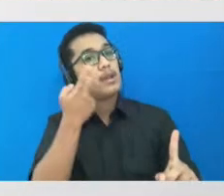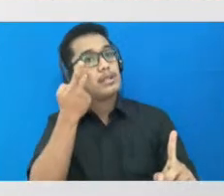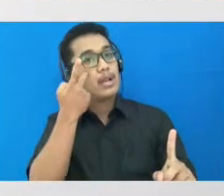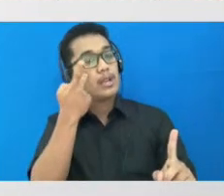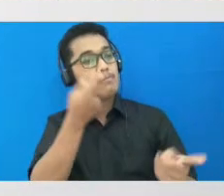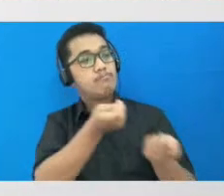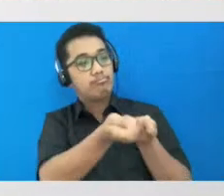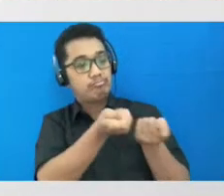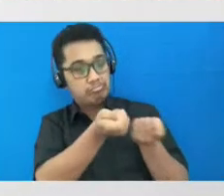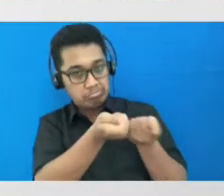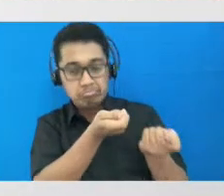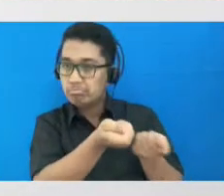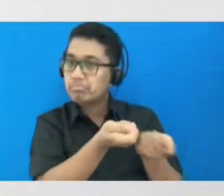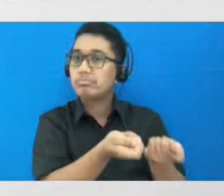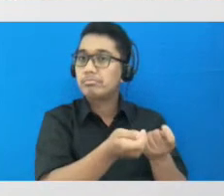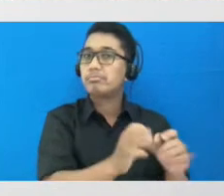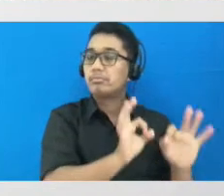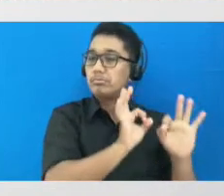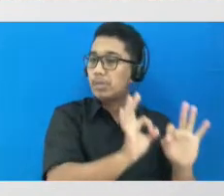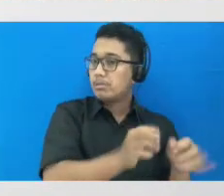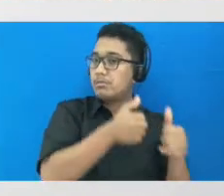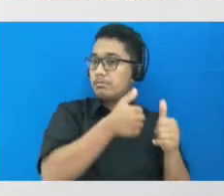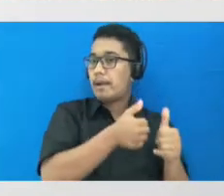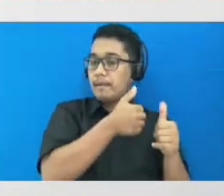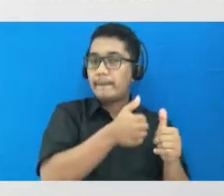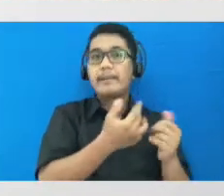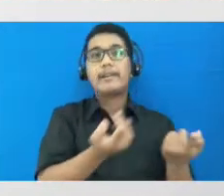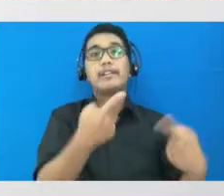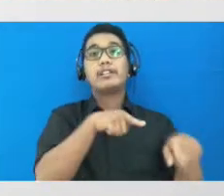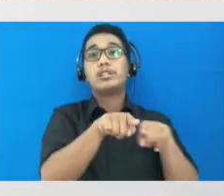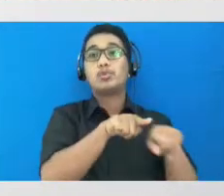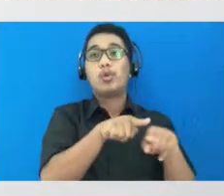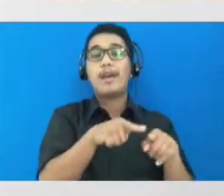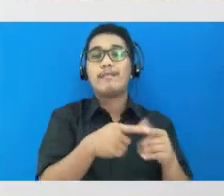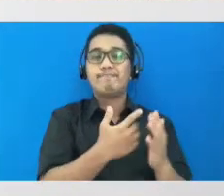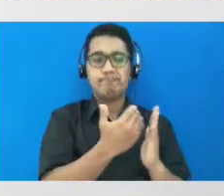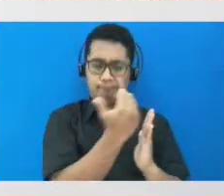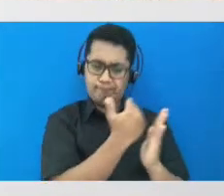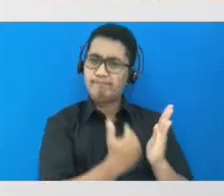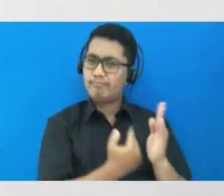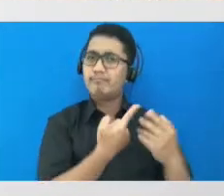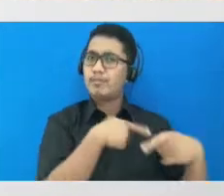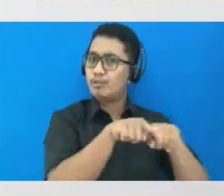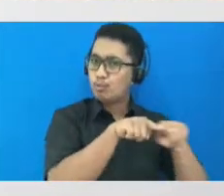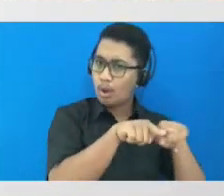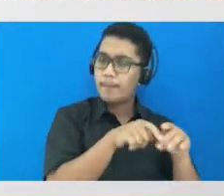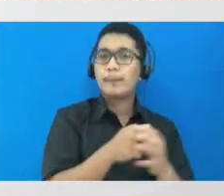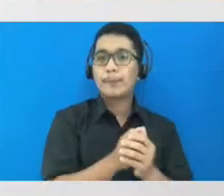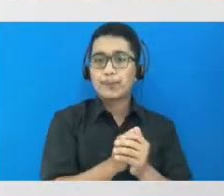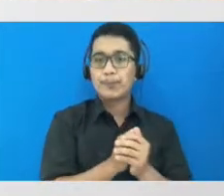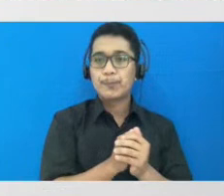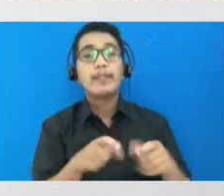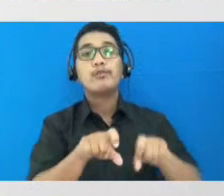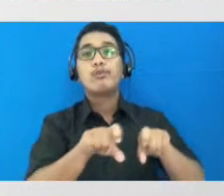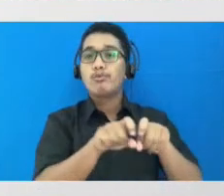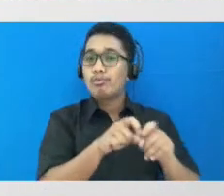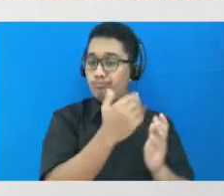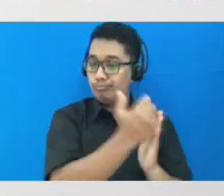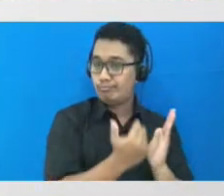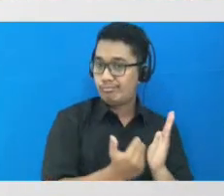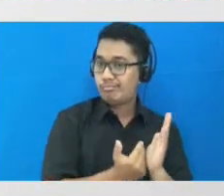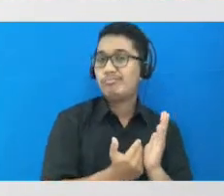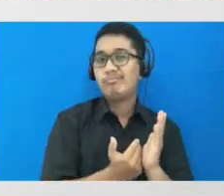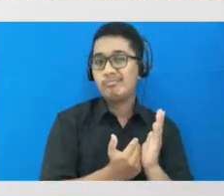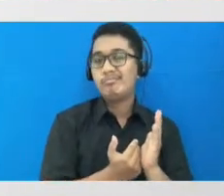dihandle dengan proper, dihandle dengan baik dan sesuai dengan aturan, dan juga bagaimana